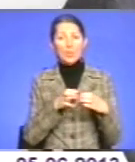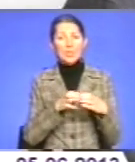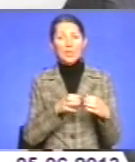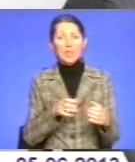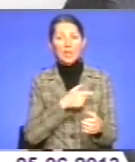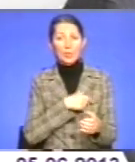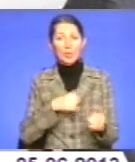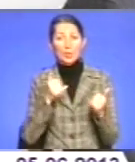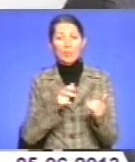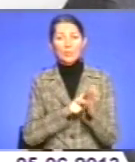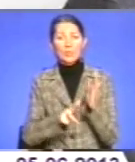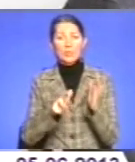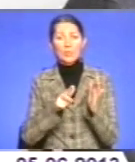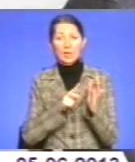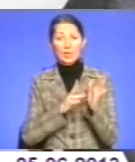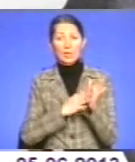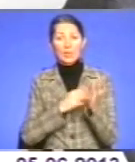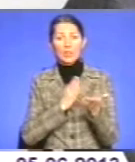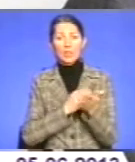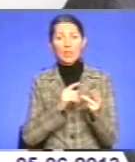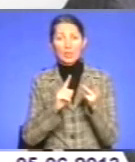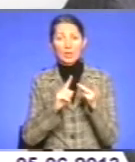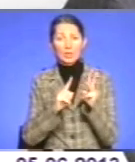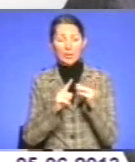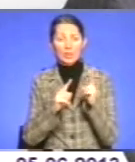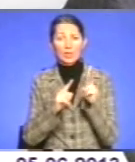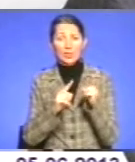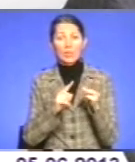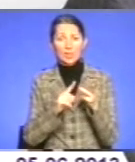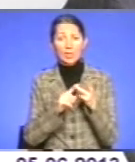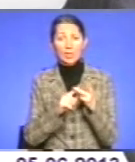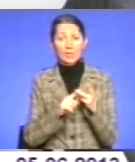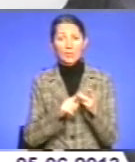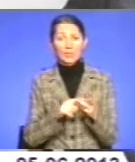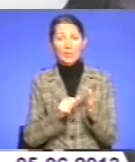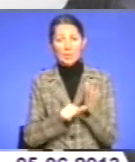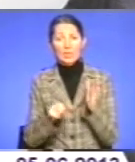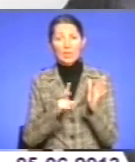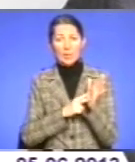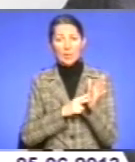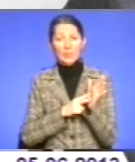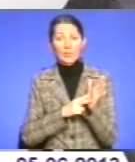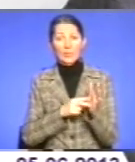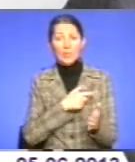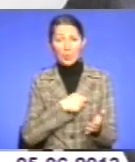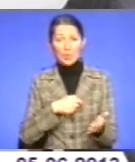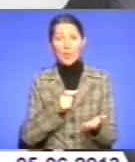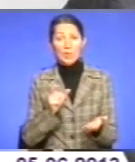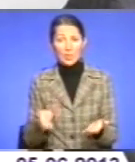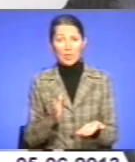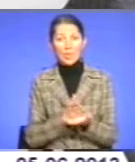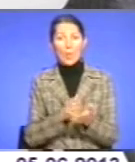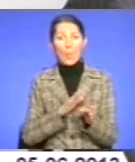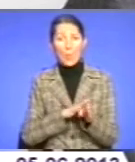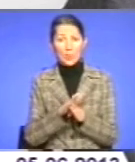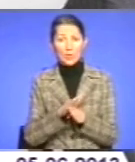з 89 є 2/3. Подивимося склад обласної 67. Ради уважно. Тобто 67 депутатів є повністю